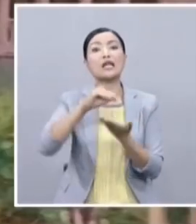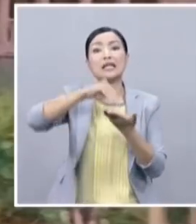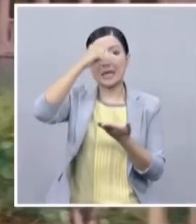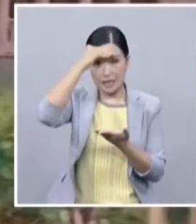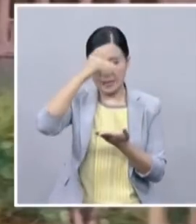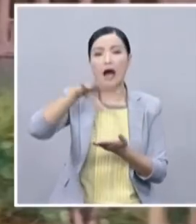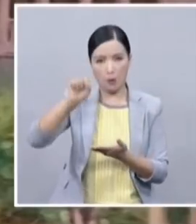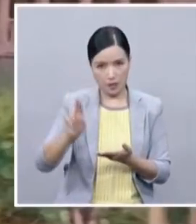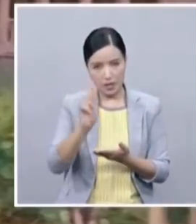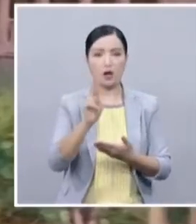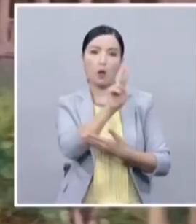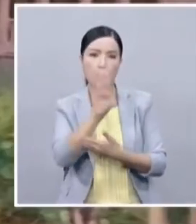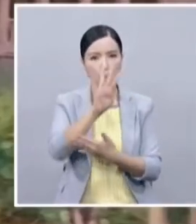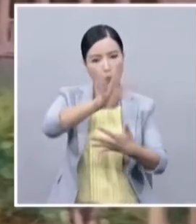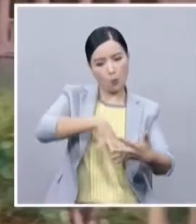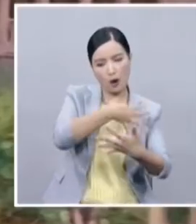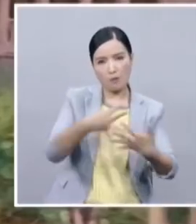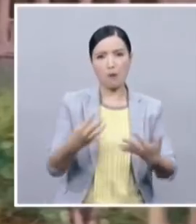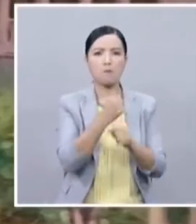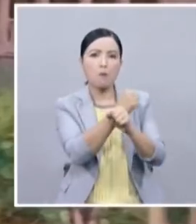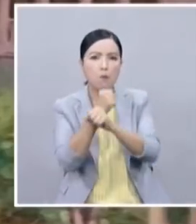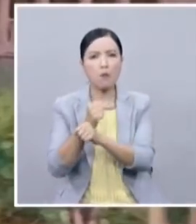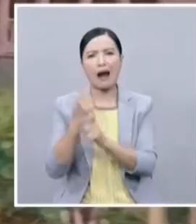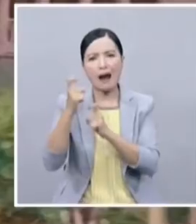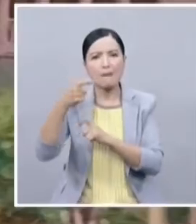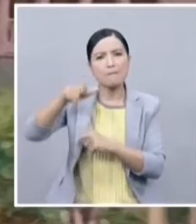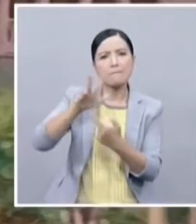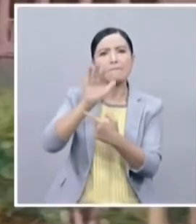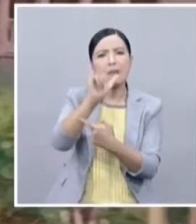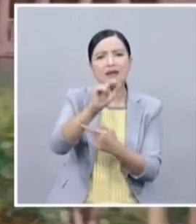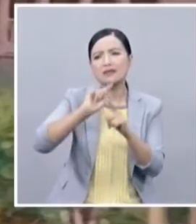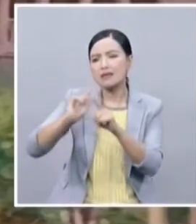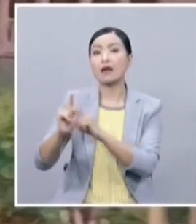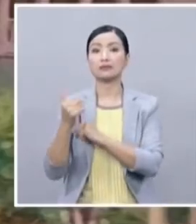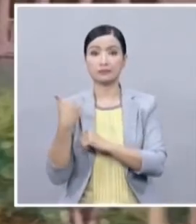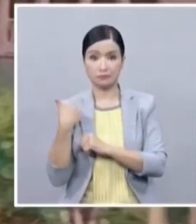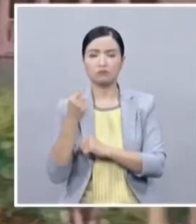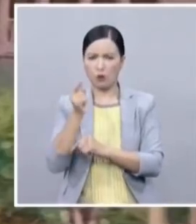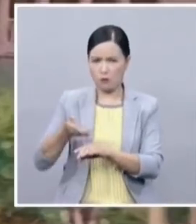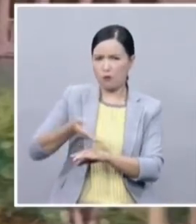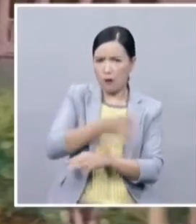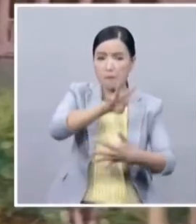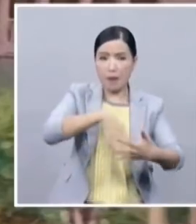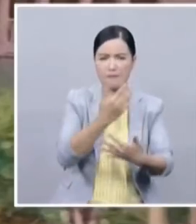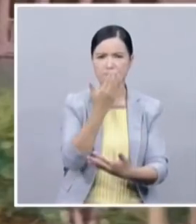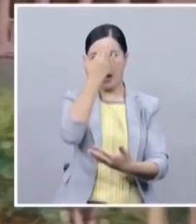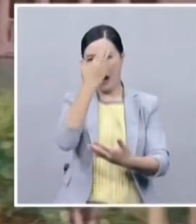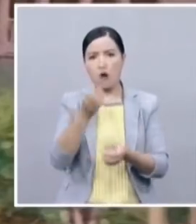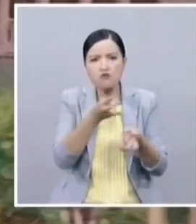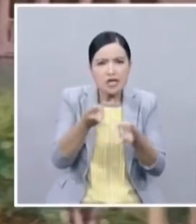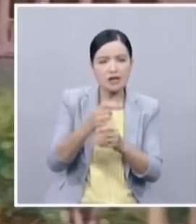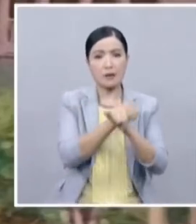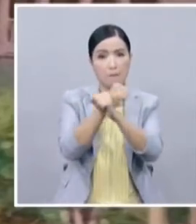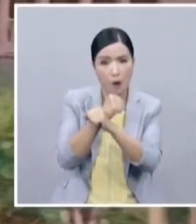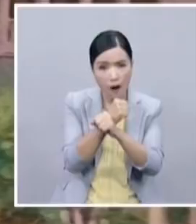นะครับระบบแจ้งเตือนภัยต่างๆและเตรียมรับมือกับภัยพิบัตินะอย่างที่ผมบอกแล้วก็ต้องมีการทำแผนเผชิญเหตุวิธีป้องกันและการแก้ปัญห